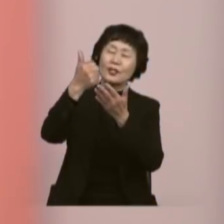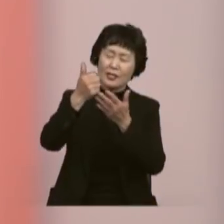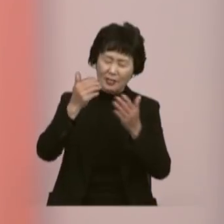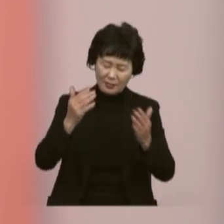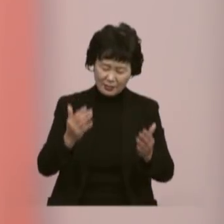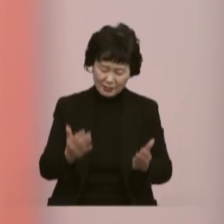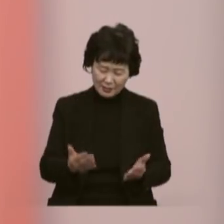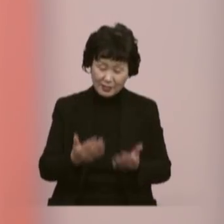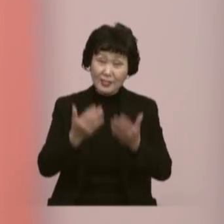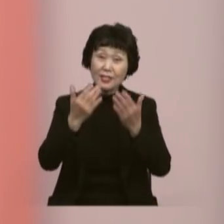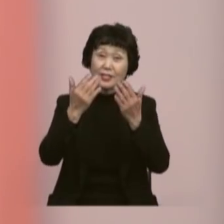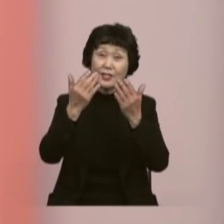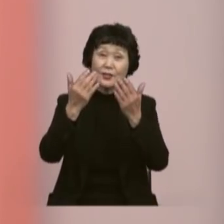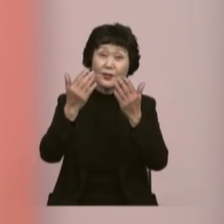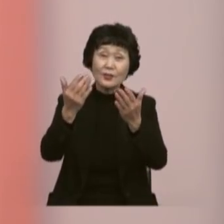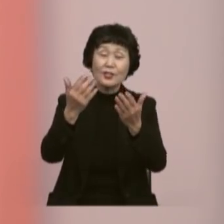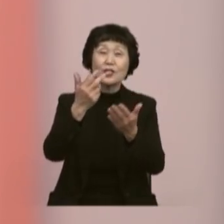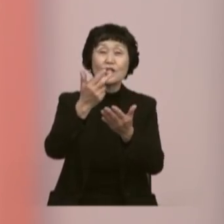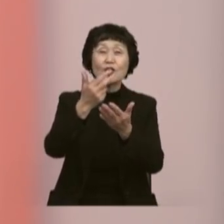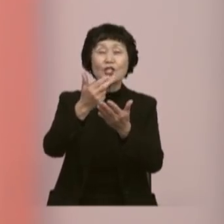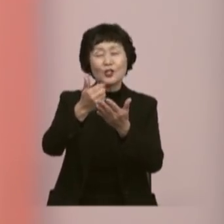주